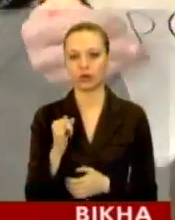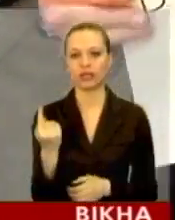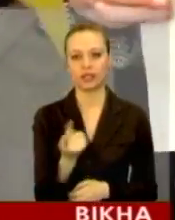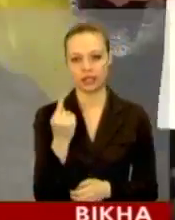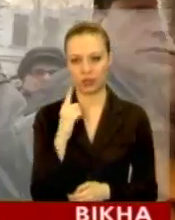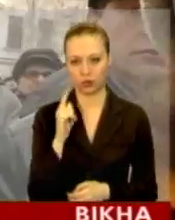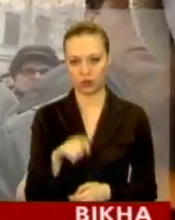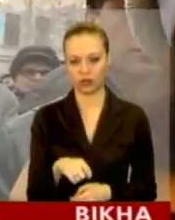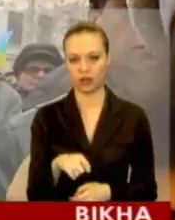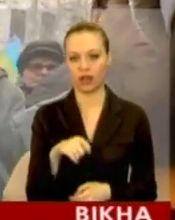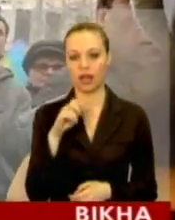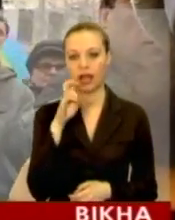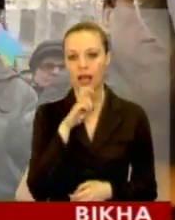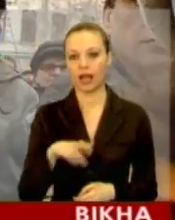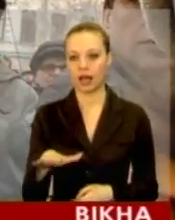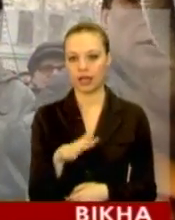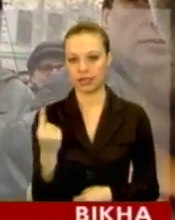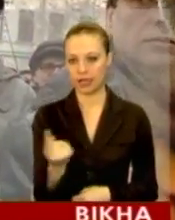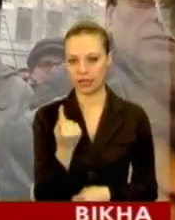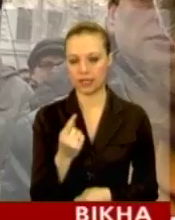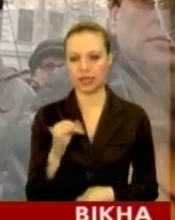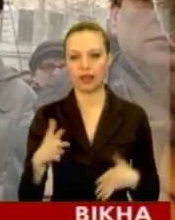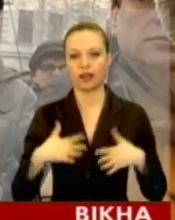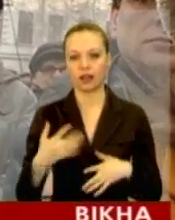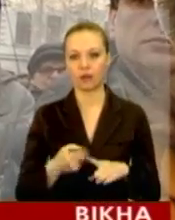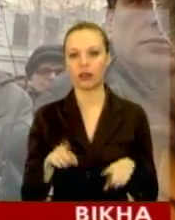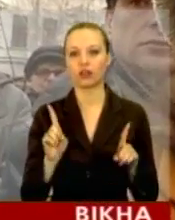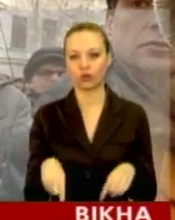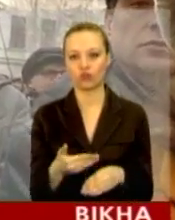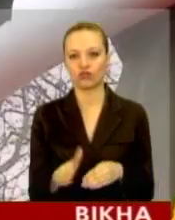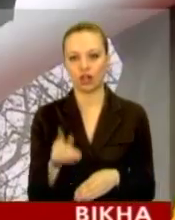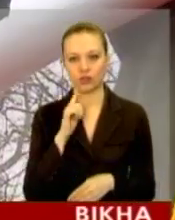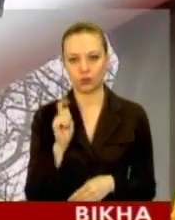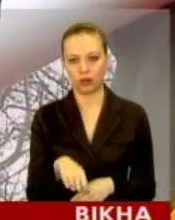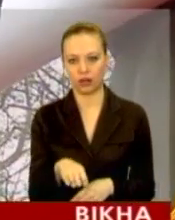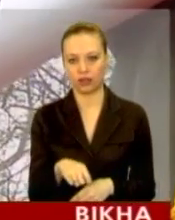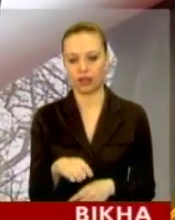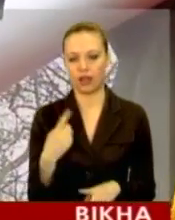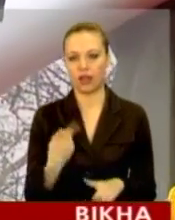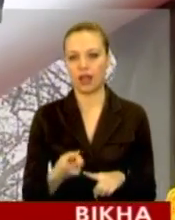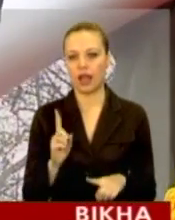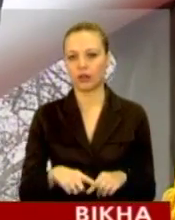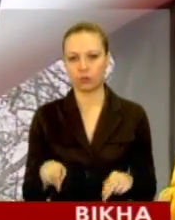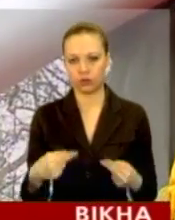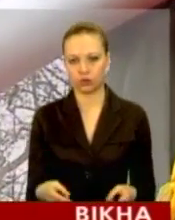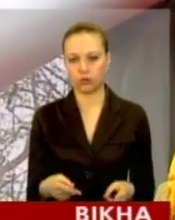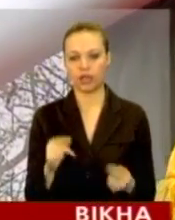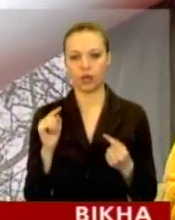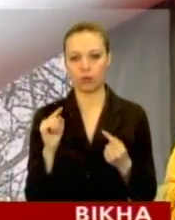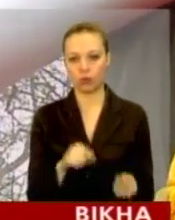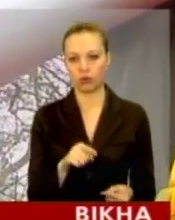єдиної України. Україна єдина, і Крим – це теж частина України. Це преступление